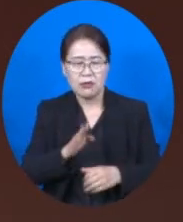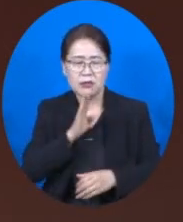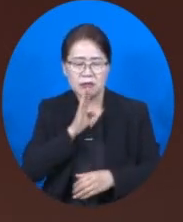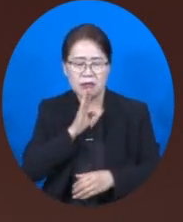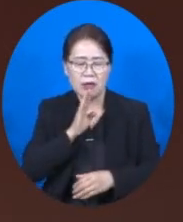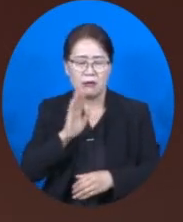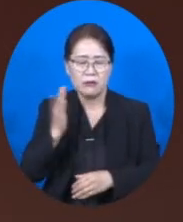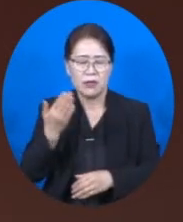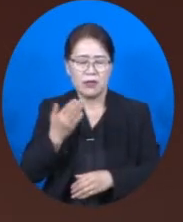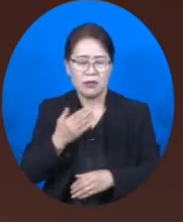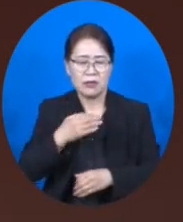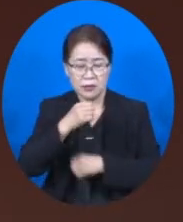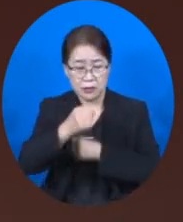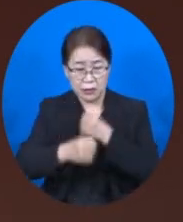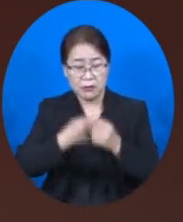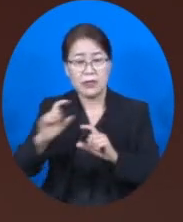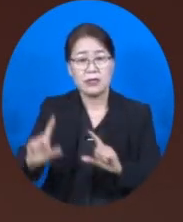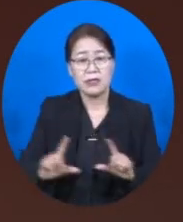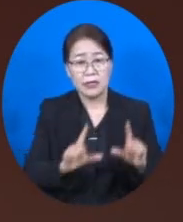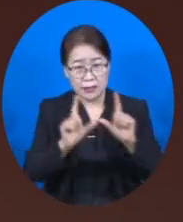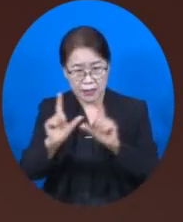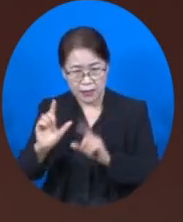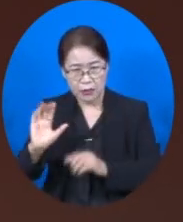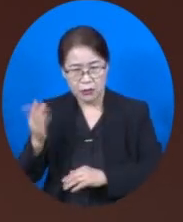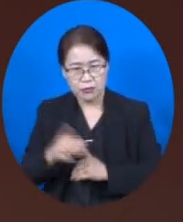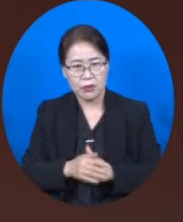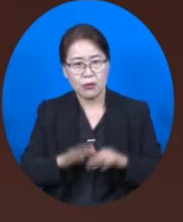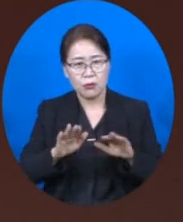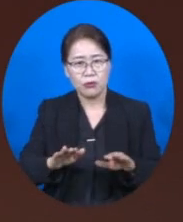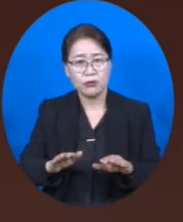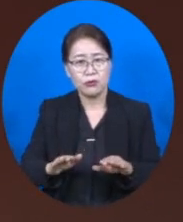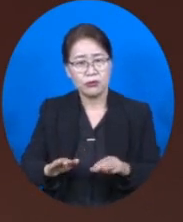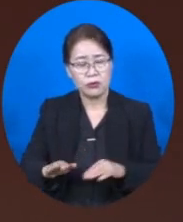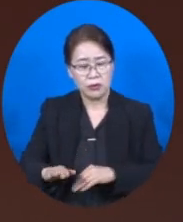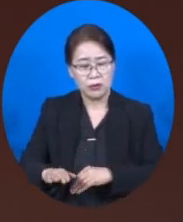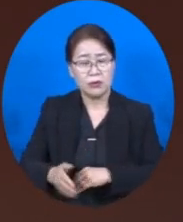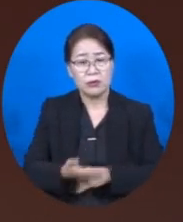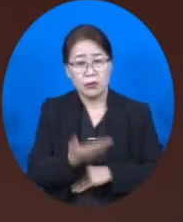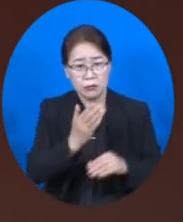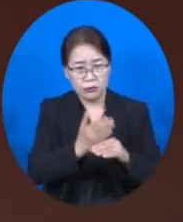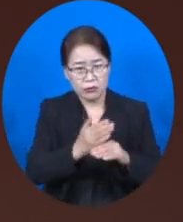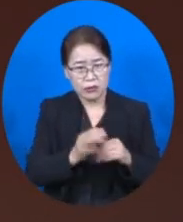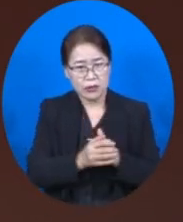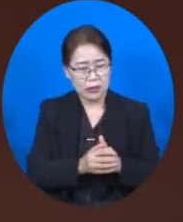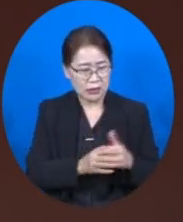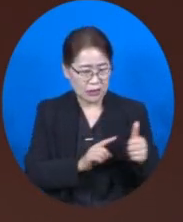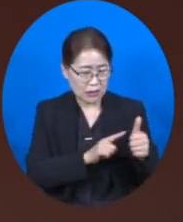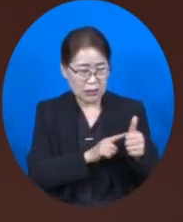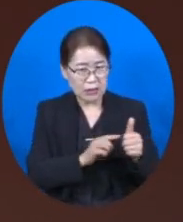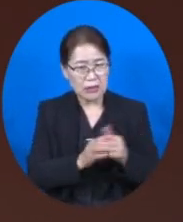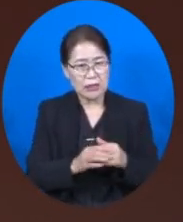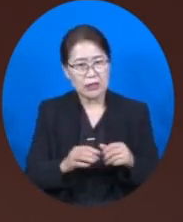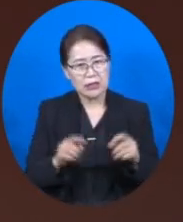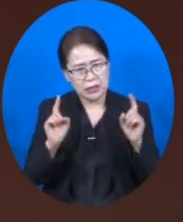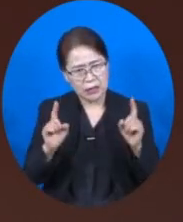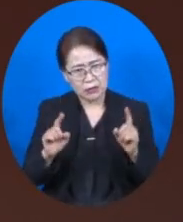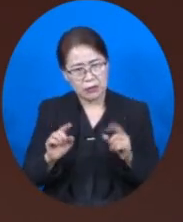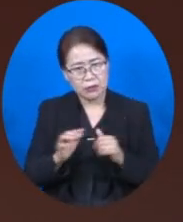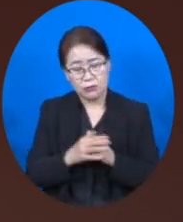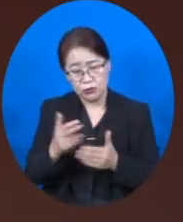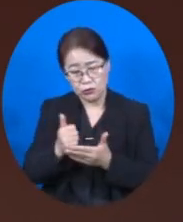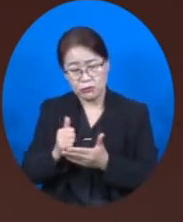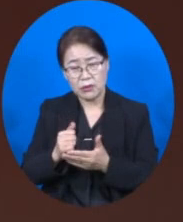누리게 되었던 것입니다 오늘 우리 중에 탕자처럼 주님을 떠나 있는 분이